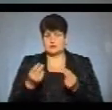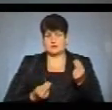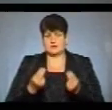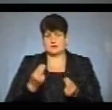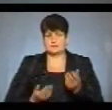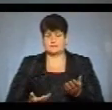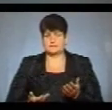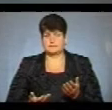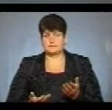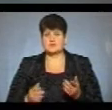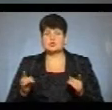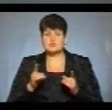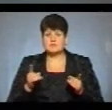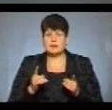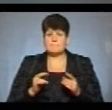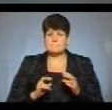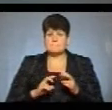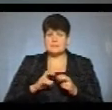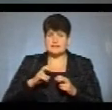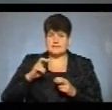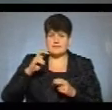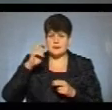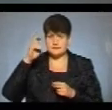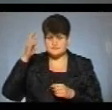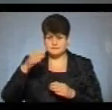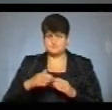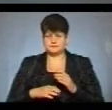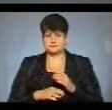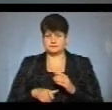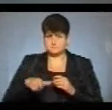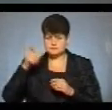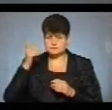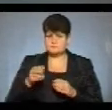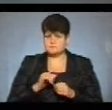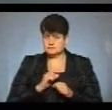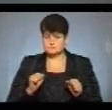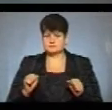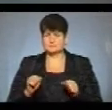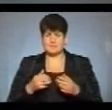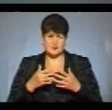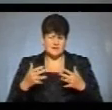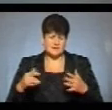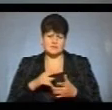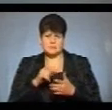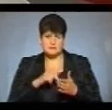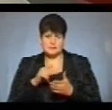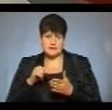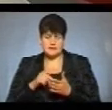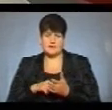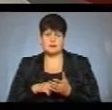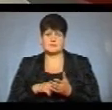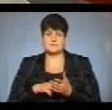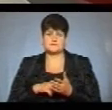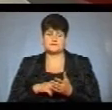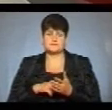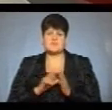м'ячі, правда? Щоб не піднімалися на опори, як в нас є випадки, де піднімаються на опори, розумієте? Тобто ми ті всі питання, тих блок